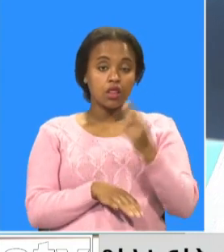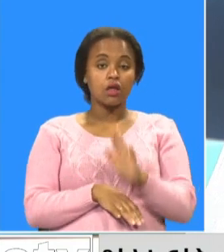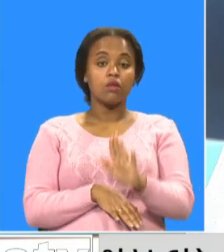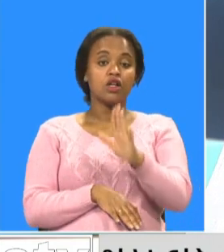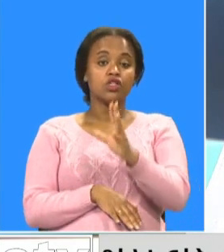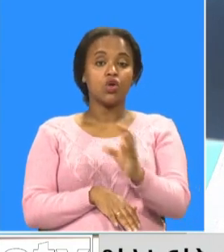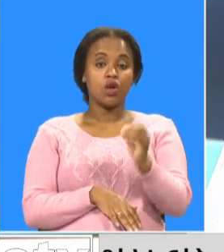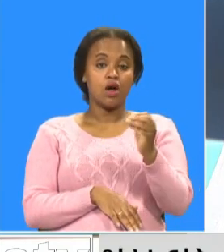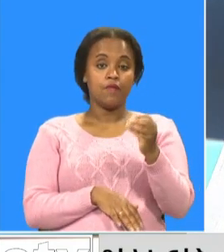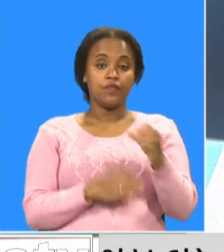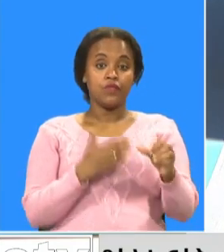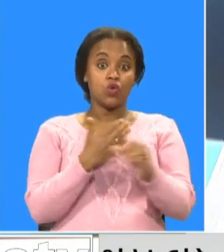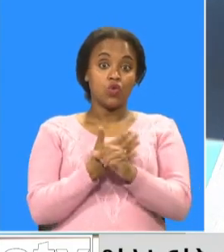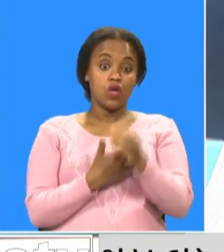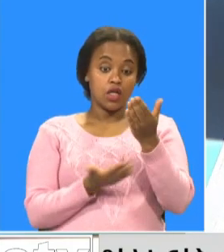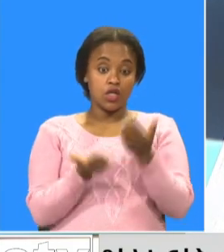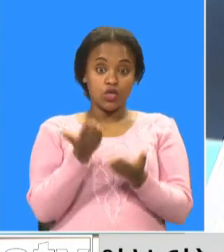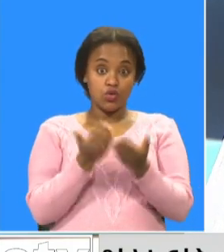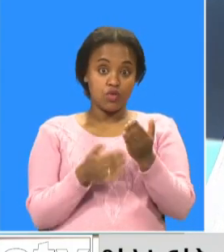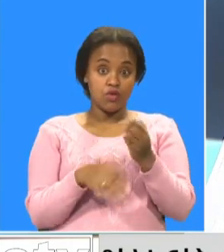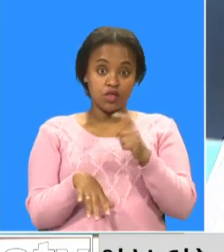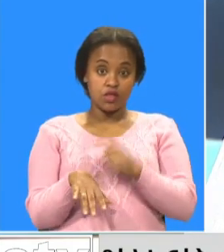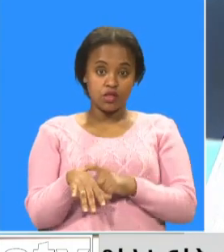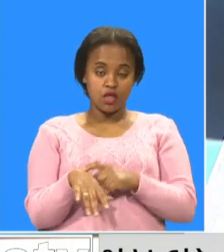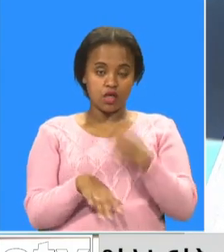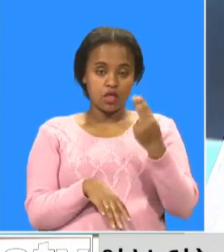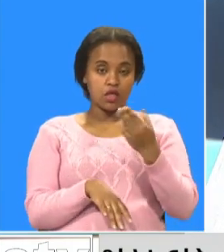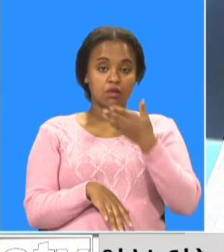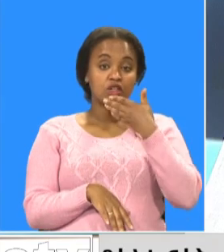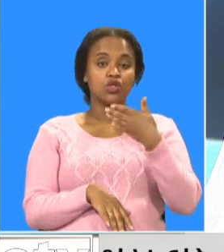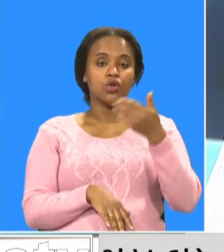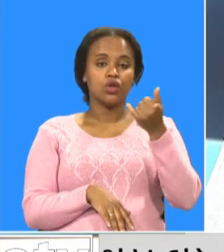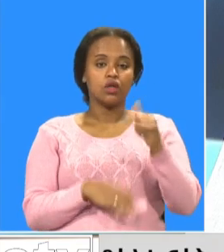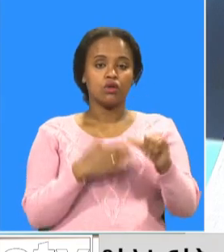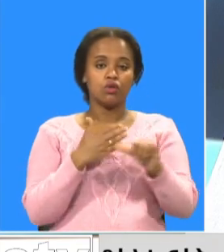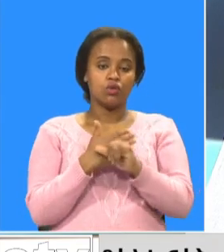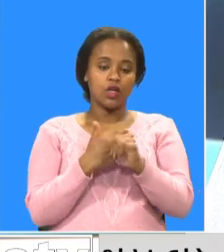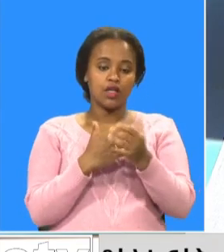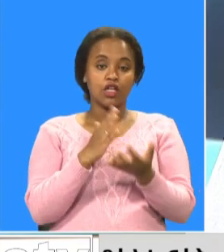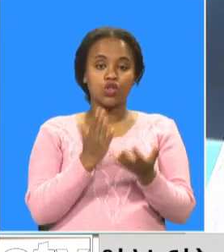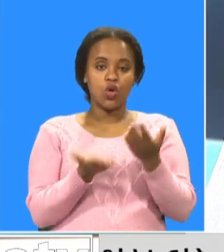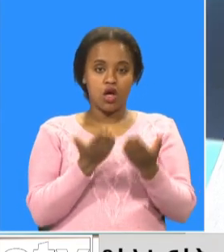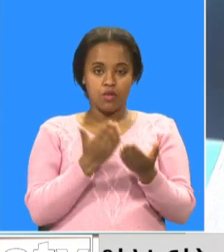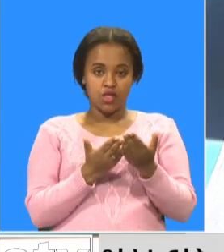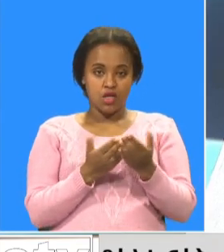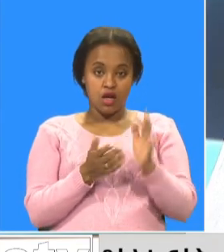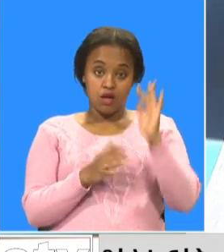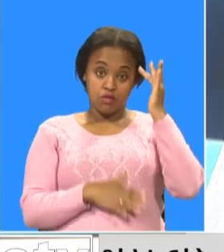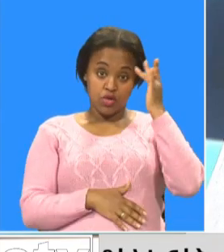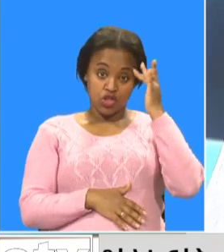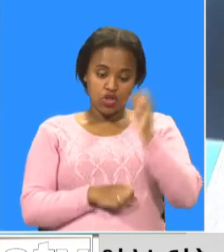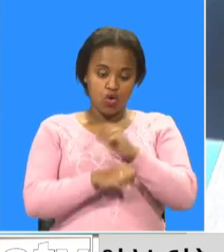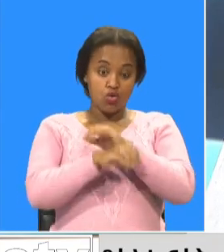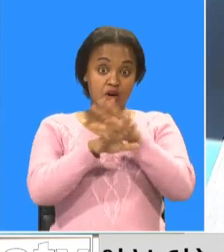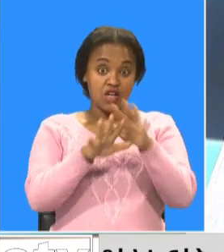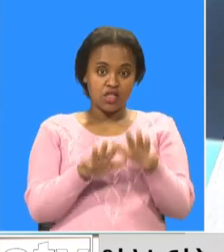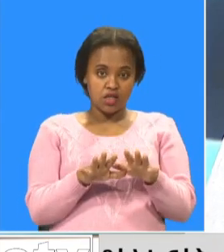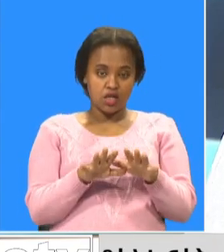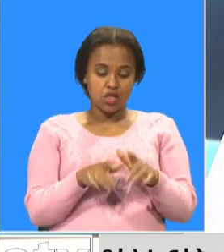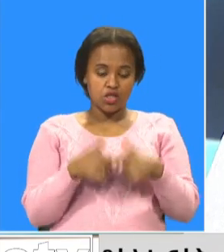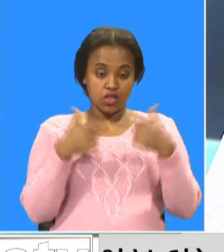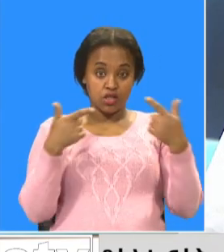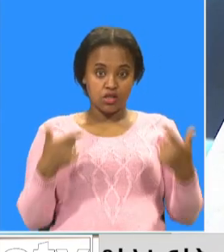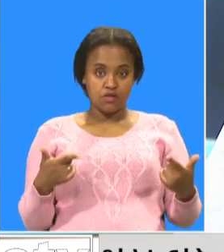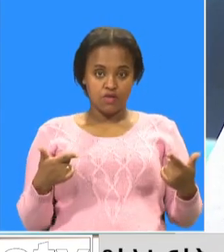ጥቅማቸውና ጉዳታቸውን በምናነጻጽርበት ጊዜ ከጥቅማቸው ይልቅ ጉዳታቸው ያመዝናል። የበሽታውን የማሰራጨት